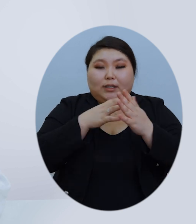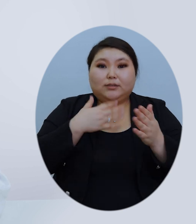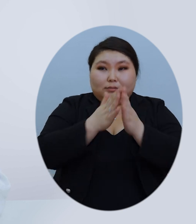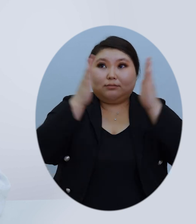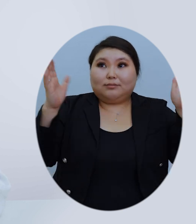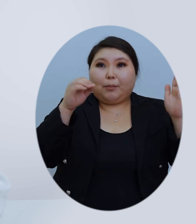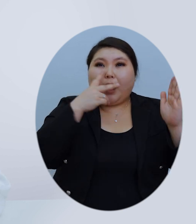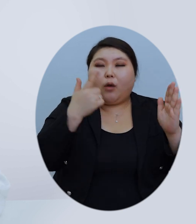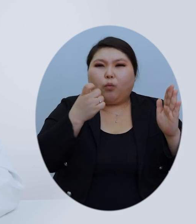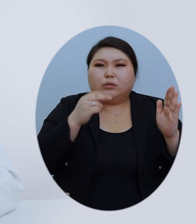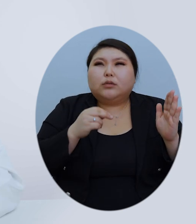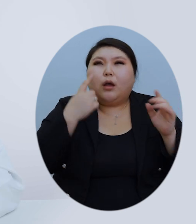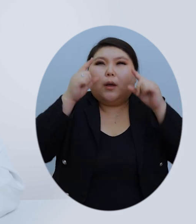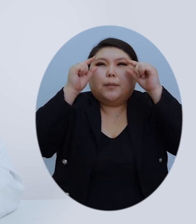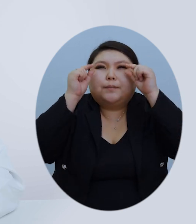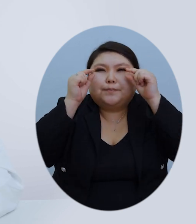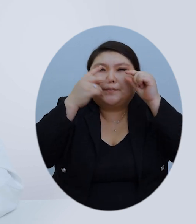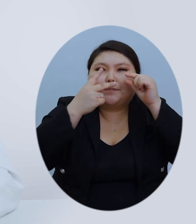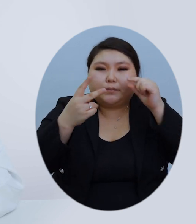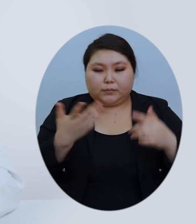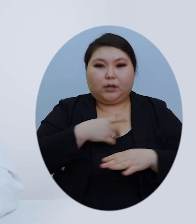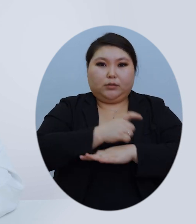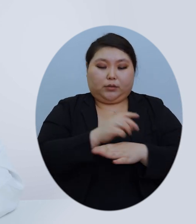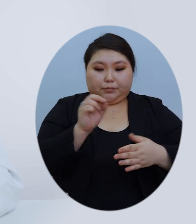хүчилж харах, ониж харах. Мөн хичээл